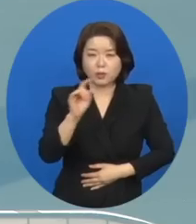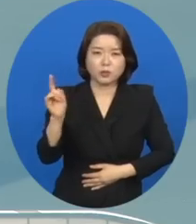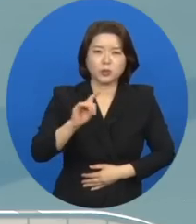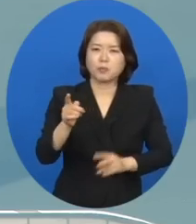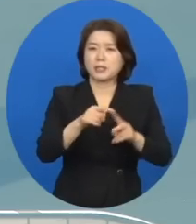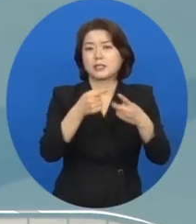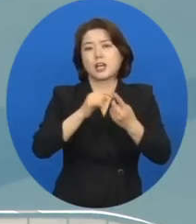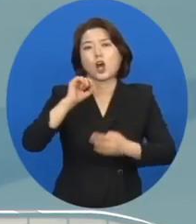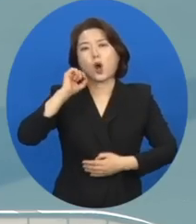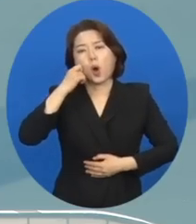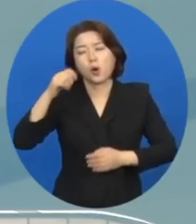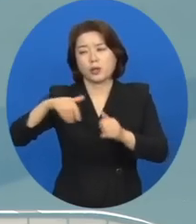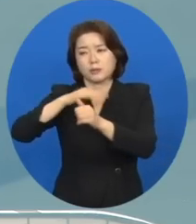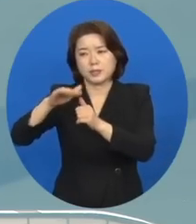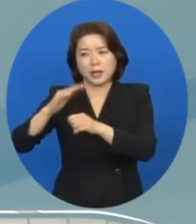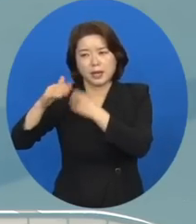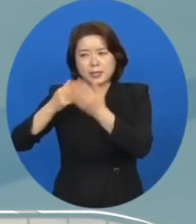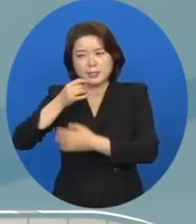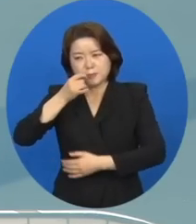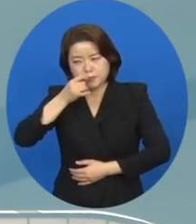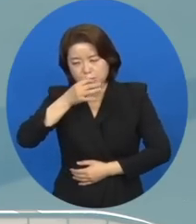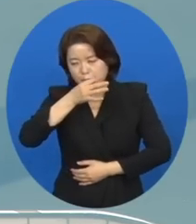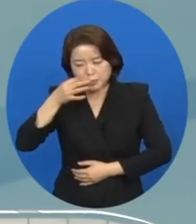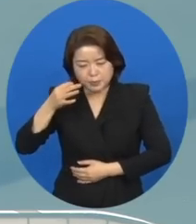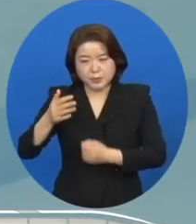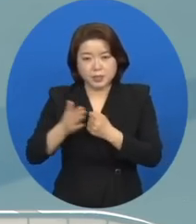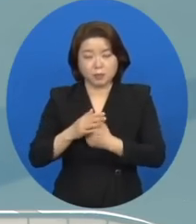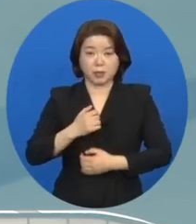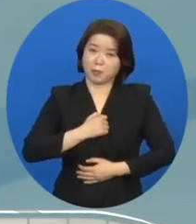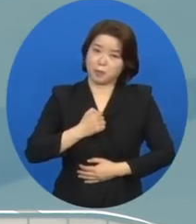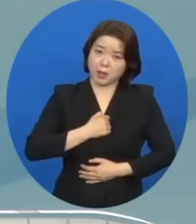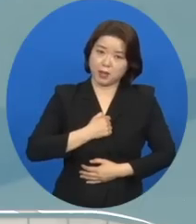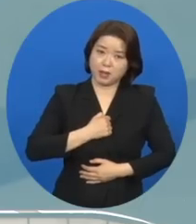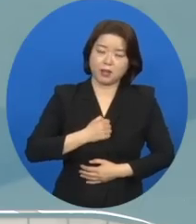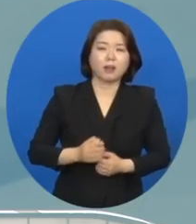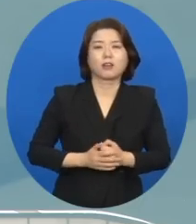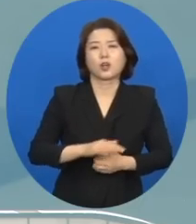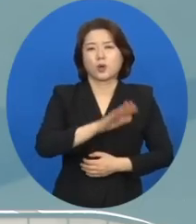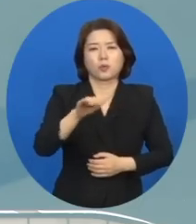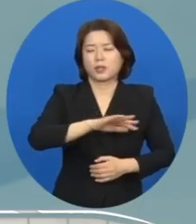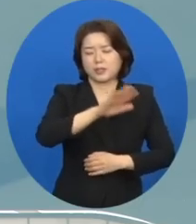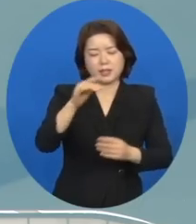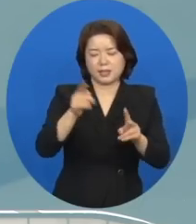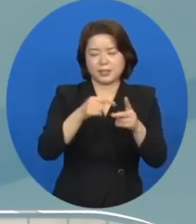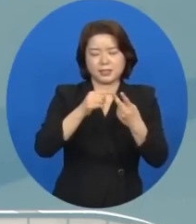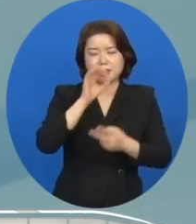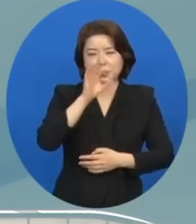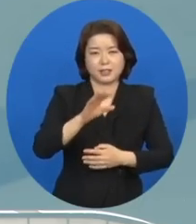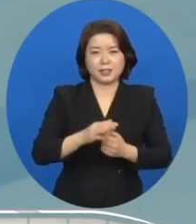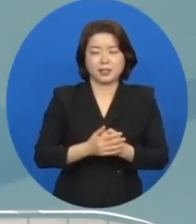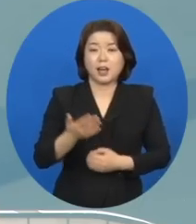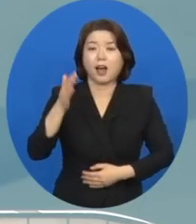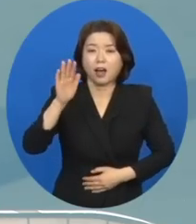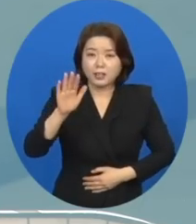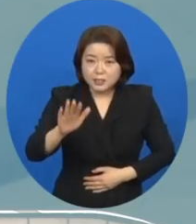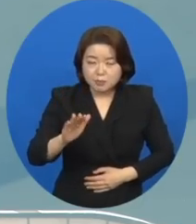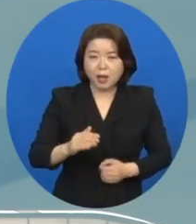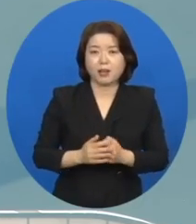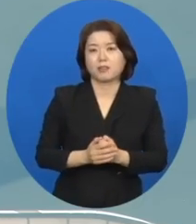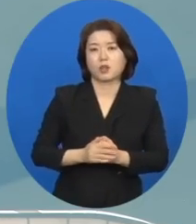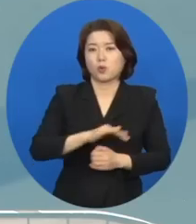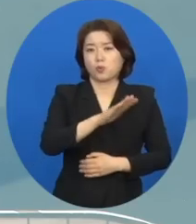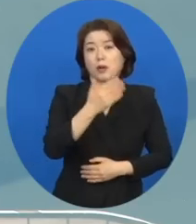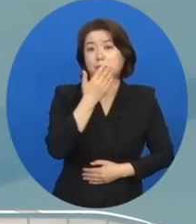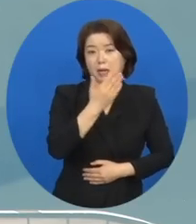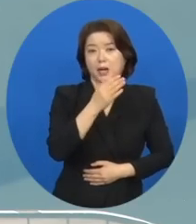없는 상황과 하나님의 침묵 때문에 괴로워하고 계십니까? 우리는 다 이해할 수는 없어요. 그런데 우리가 할 수 있는 것이